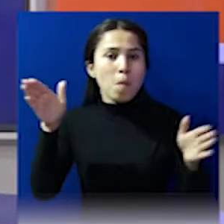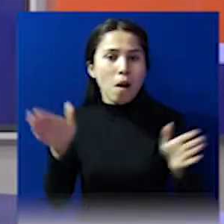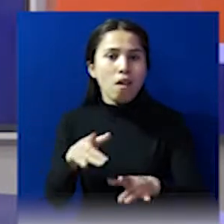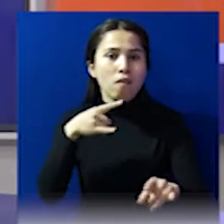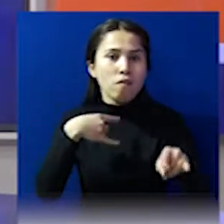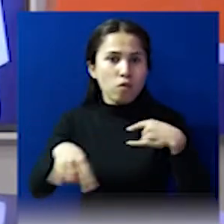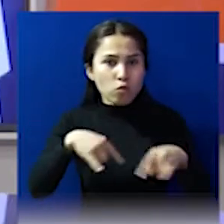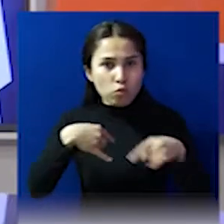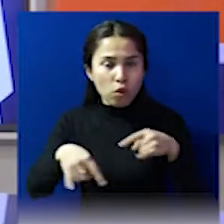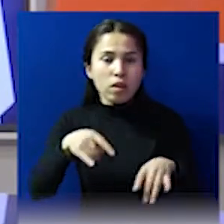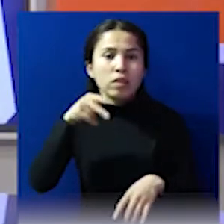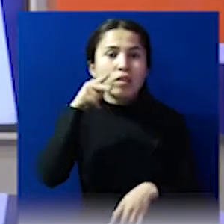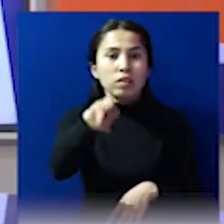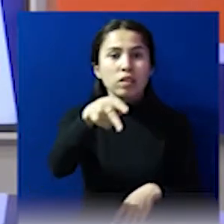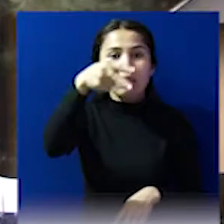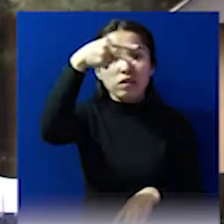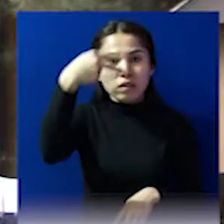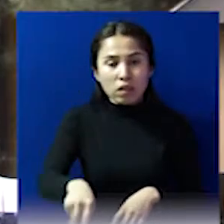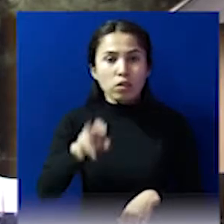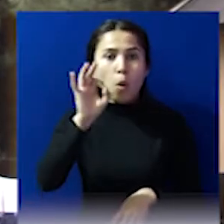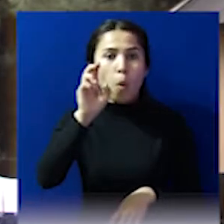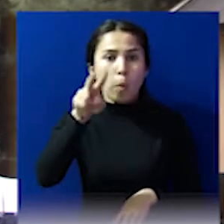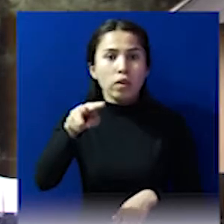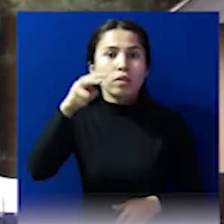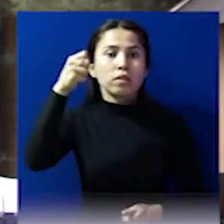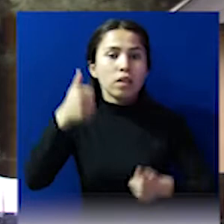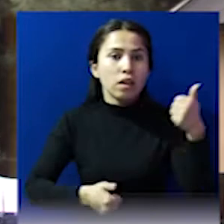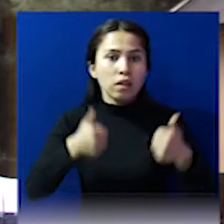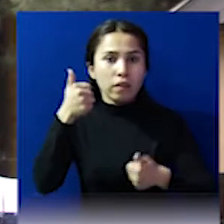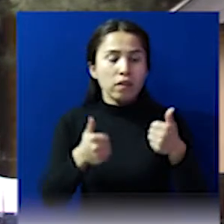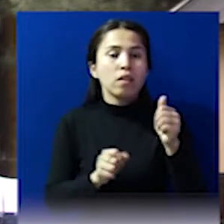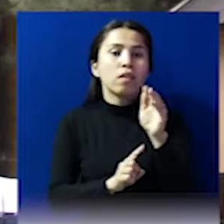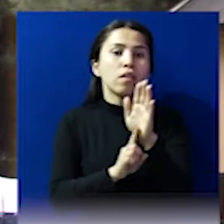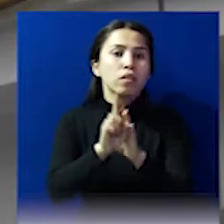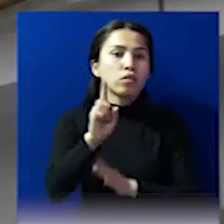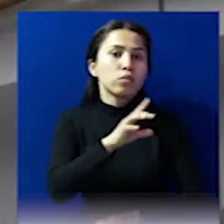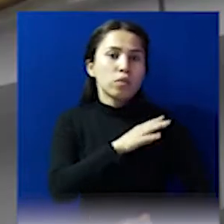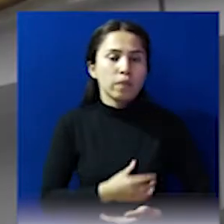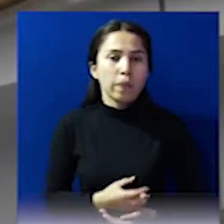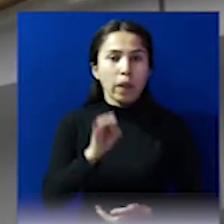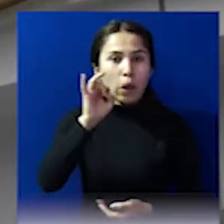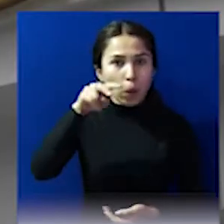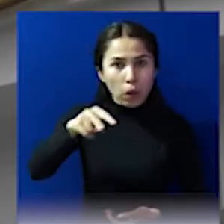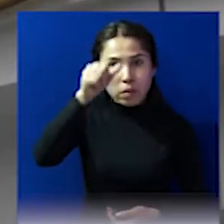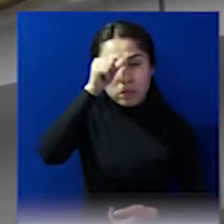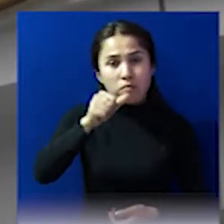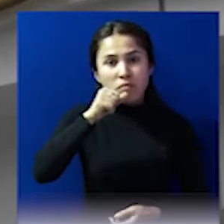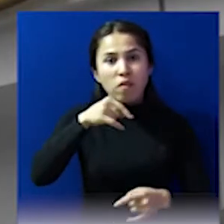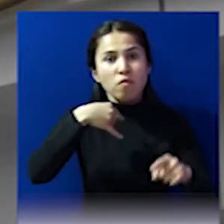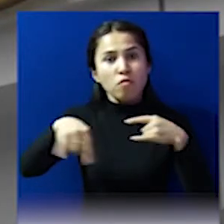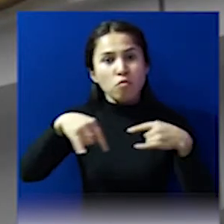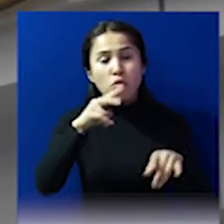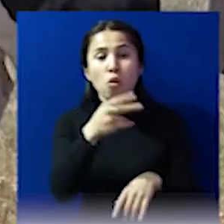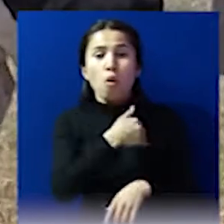тыйылмай тұр, дейді полиция департаментінің өкілдері. Мамандар бүгінгі таңда мал ұрлығы өзекті мәселе болып отыр дейді. Биылдың өзінде мал